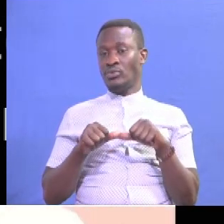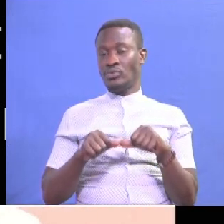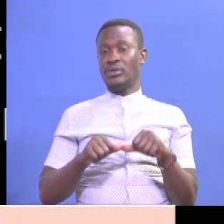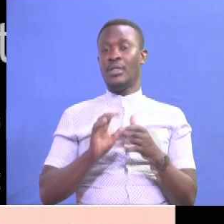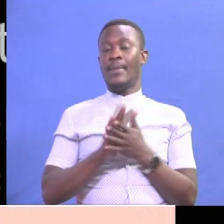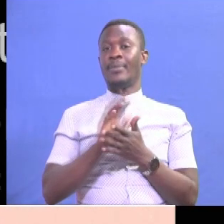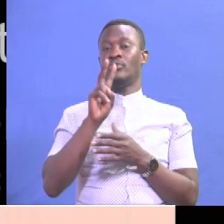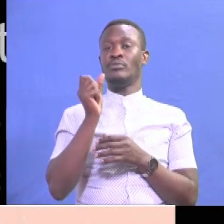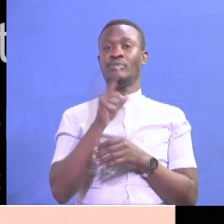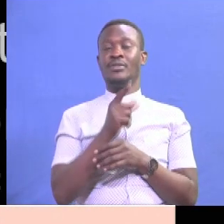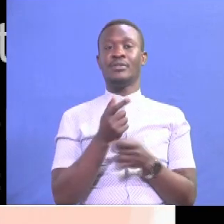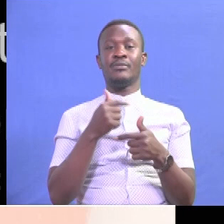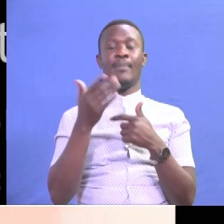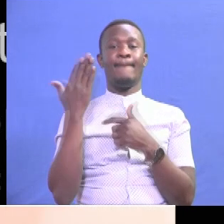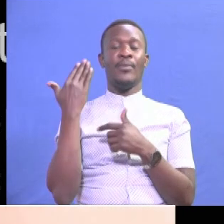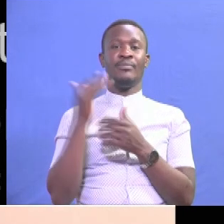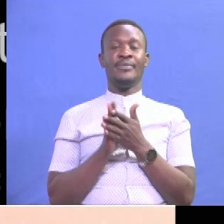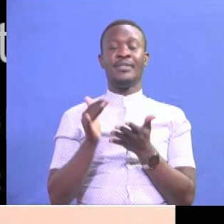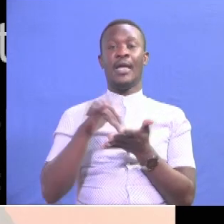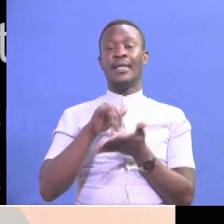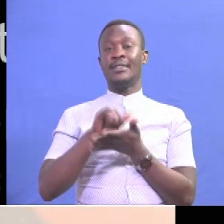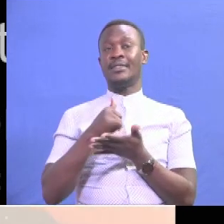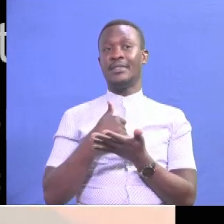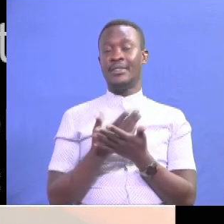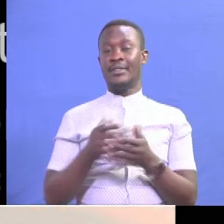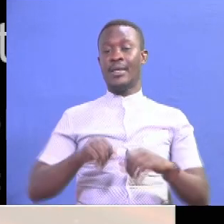miezi miwili iliyopita. Aliongezea kusema kuwa